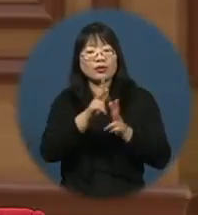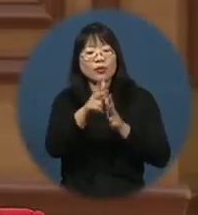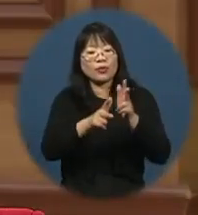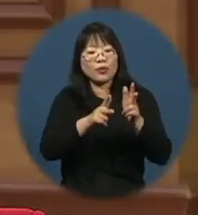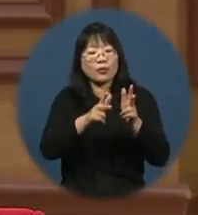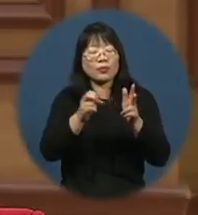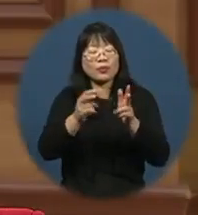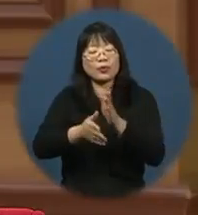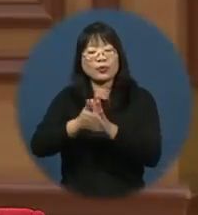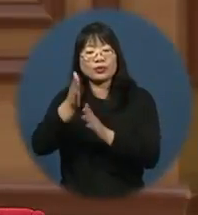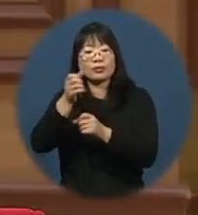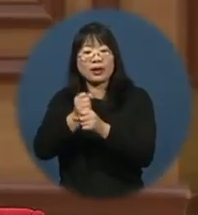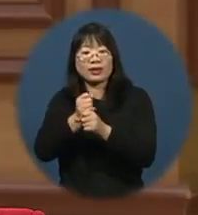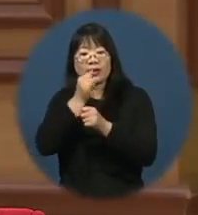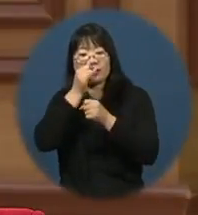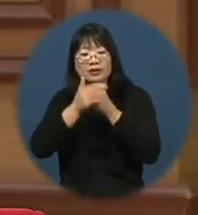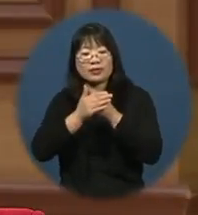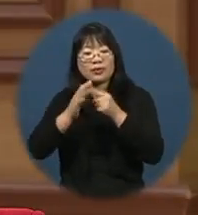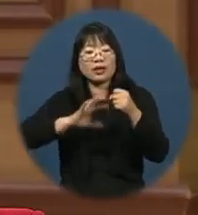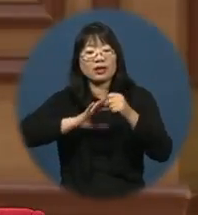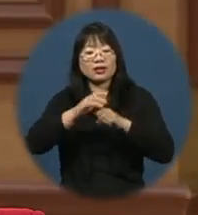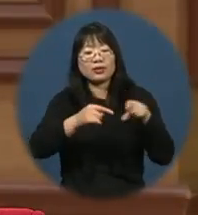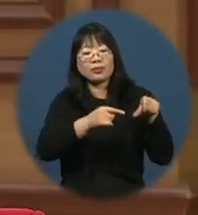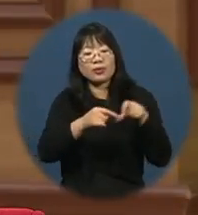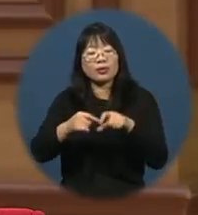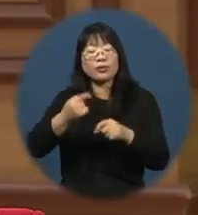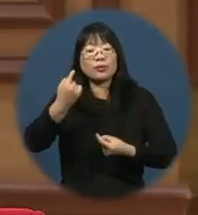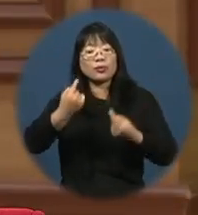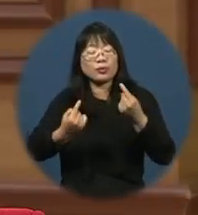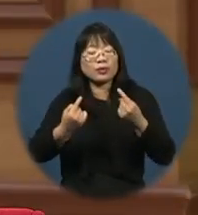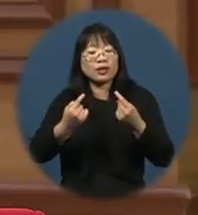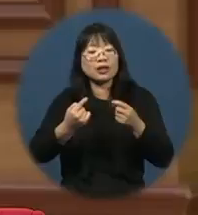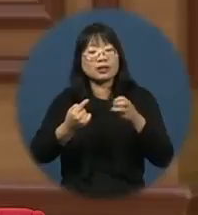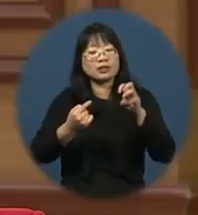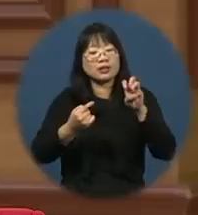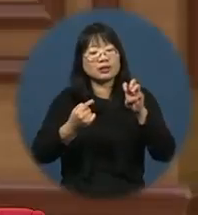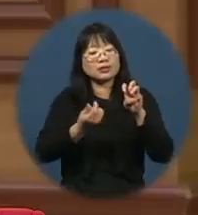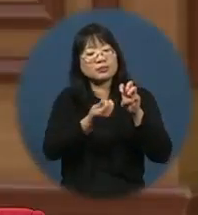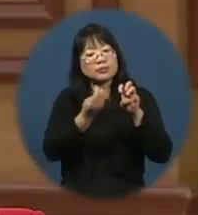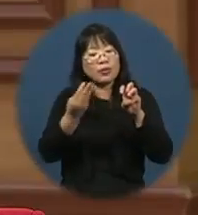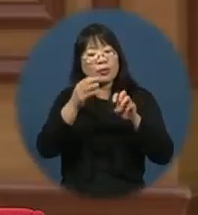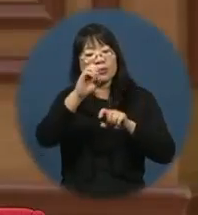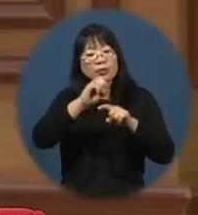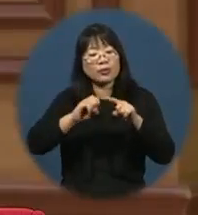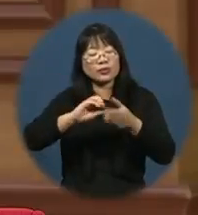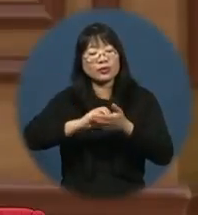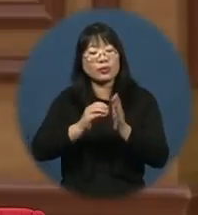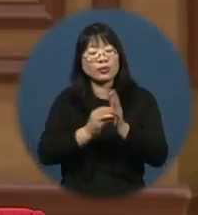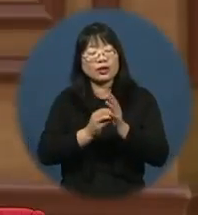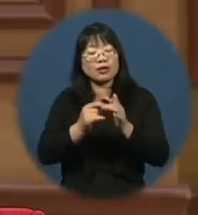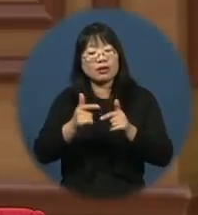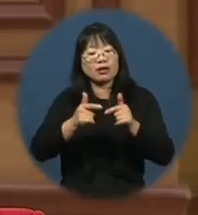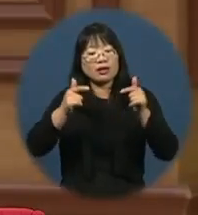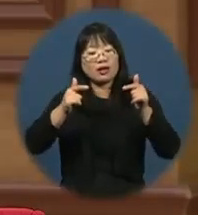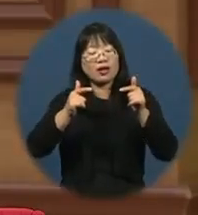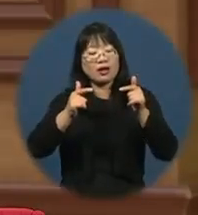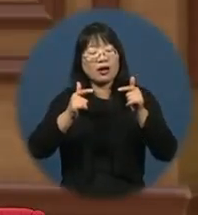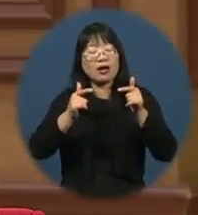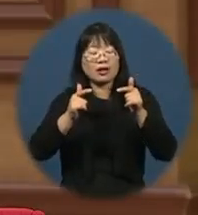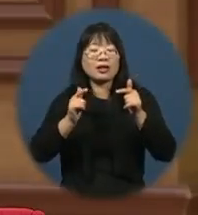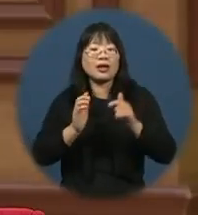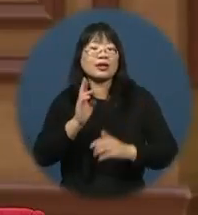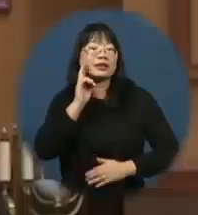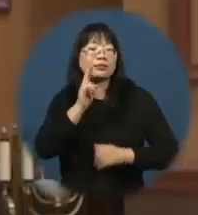도시화가 진행돼서 세계 평균보다는 한 30여 퍼센트 상승폭이 가파른 것으로 되어